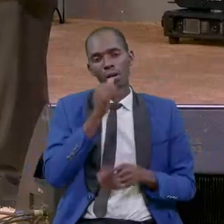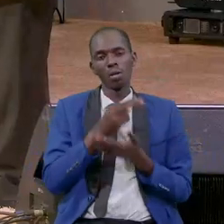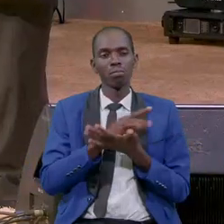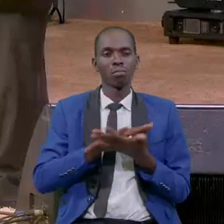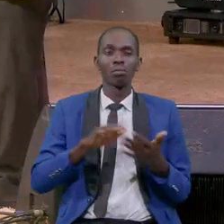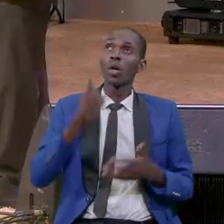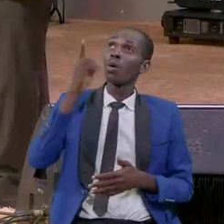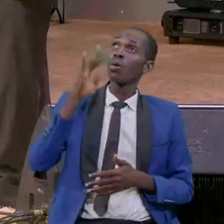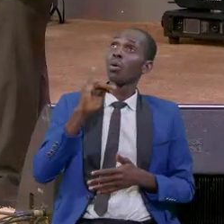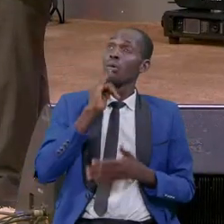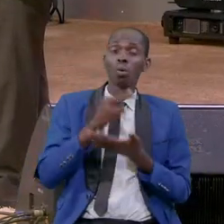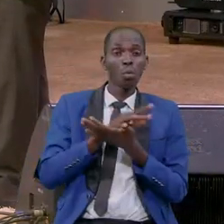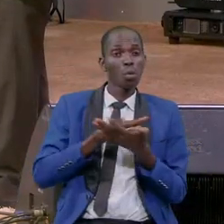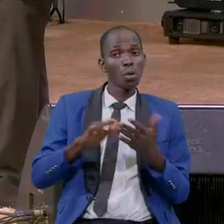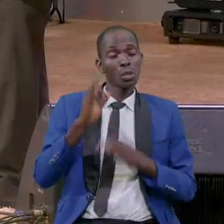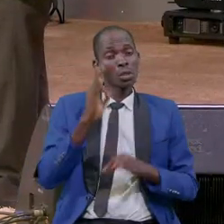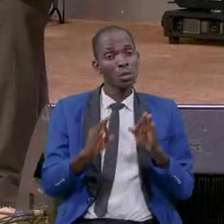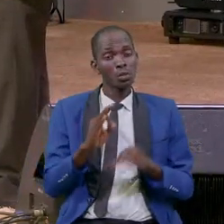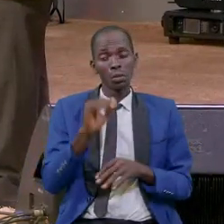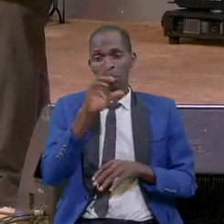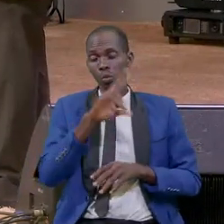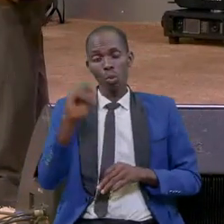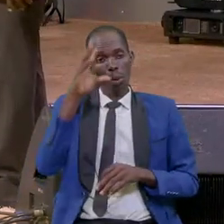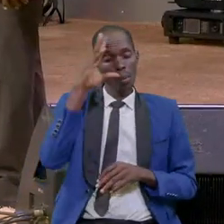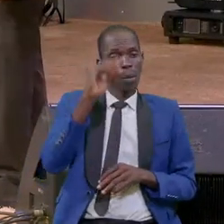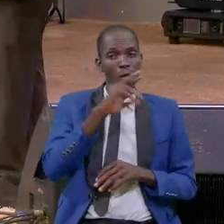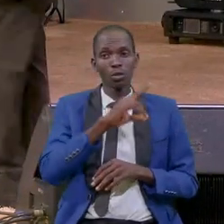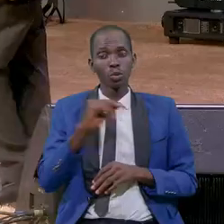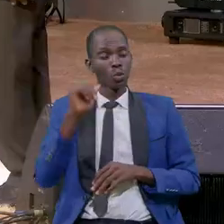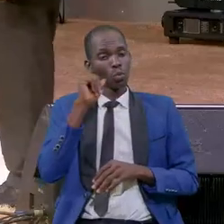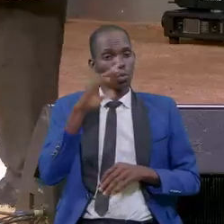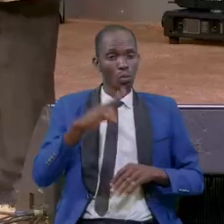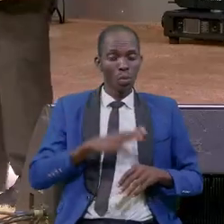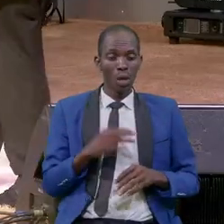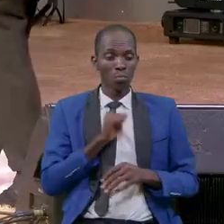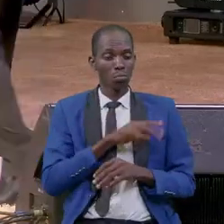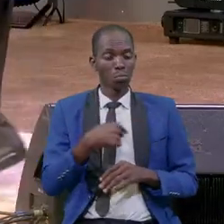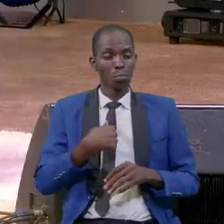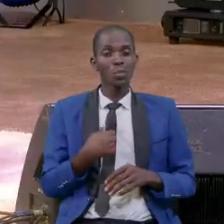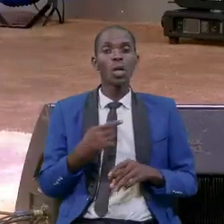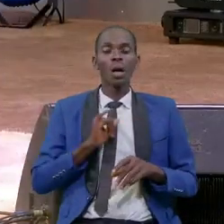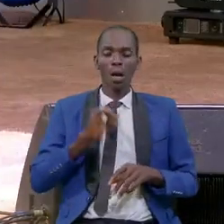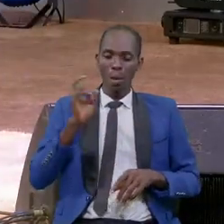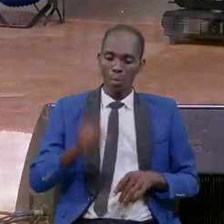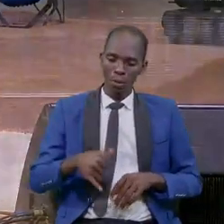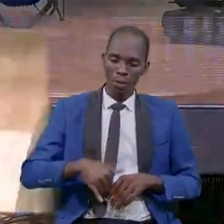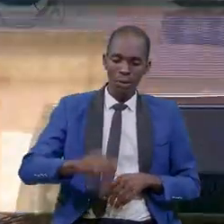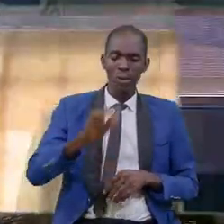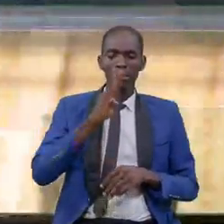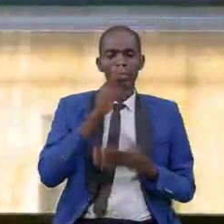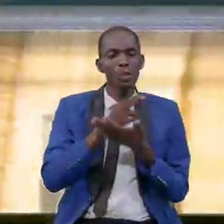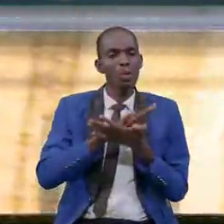Même si personne sur terre ne voit ce que je fais, je dois toujours être saint. Parce